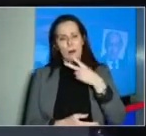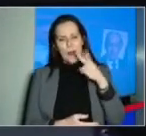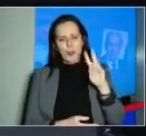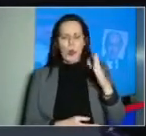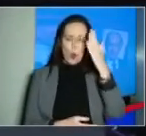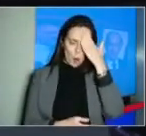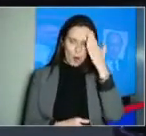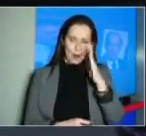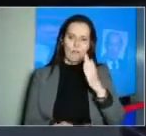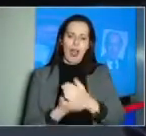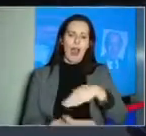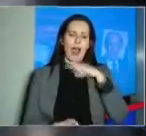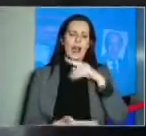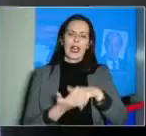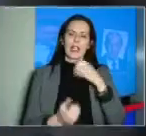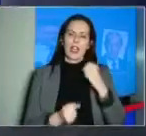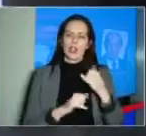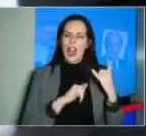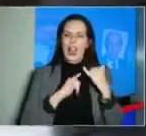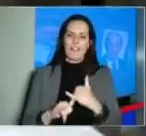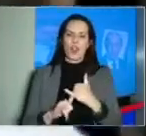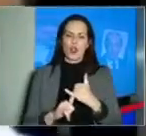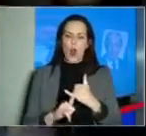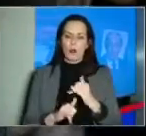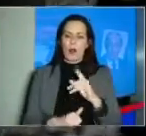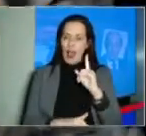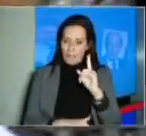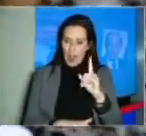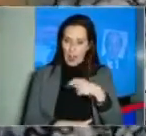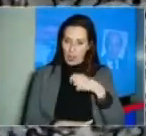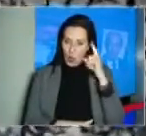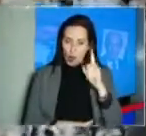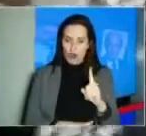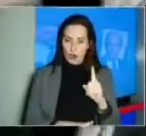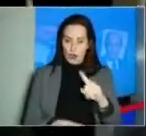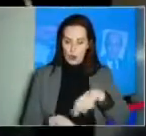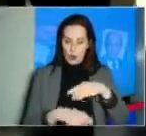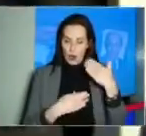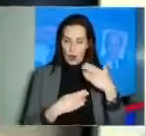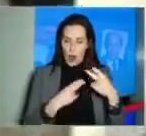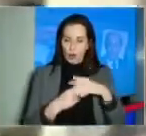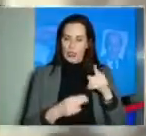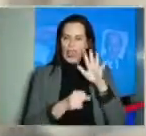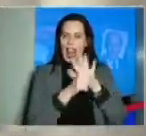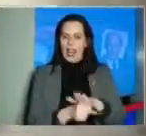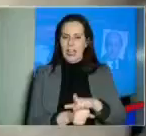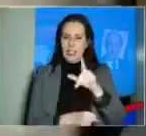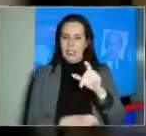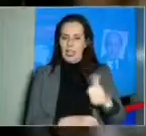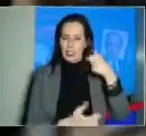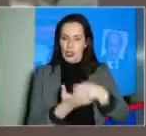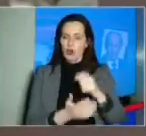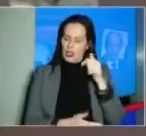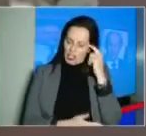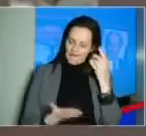הוא מכיר ואולי שבע מהם, לכן קשה יותר להביא אותו למסע ומתן. יחד עם זאת, אני חושב שבשעות הקרובות כן יפעל עליו לחץ, הוא כן ישקול את זה בסופו